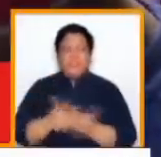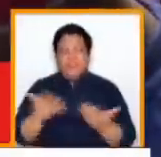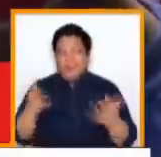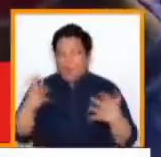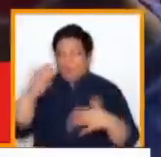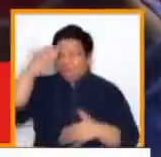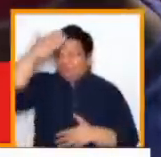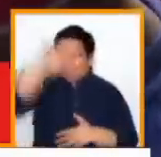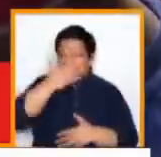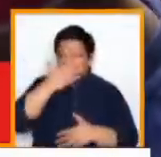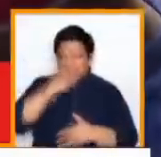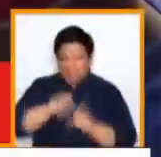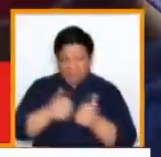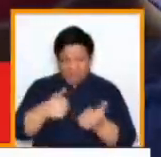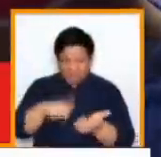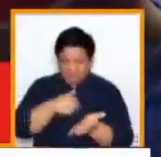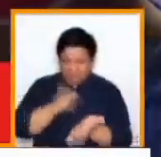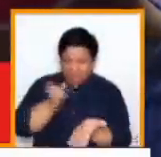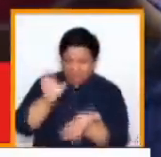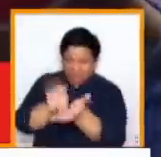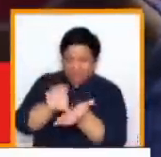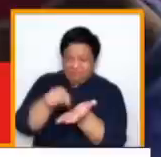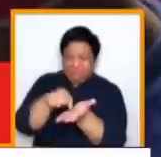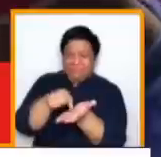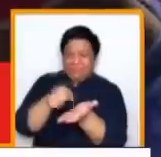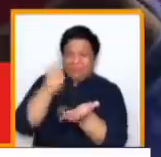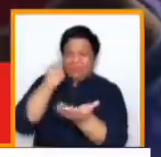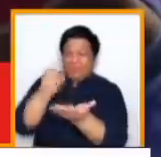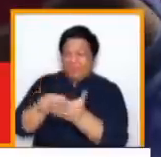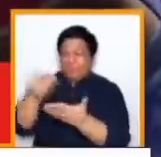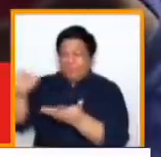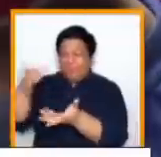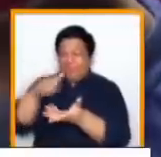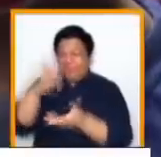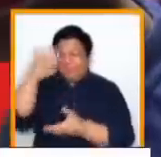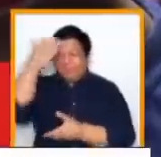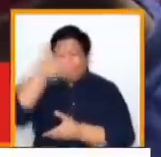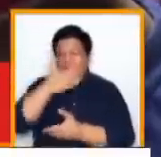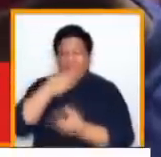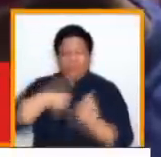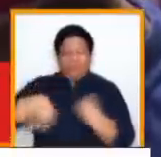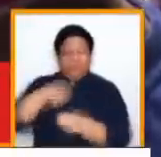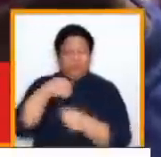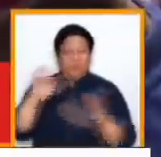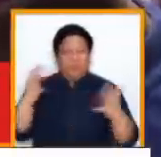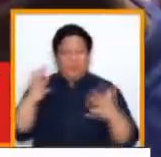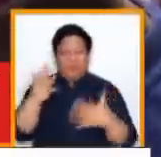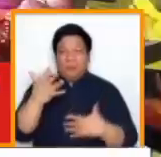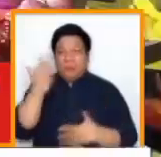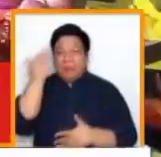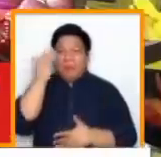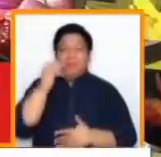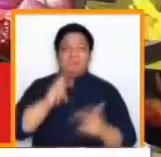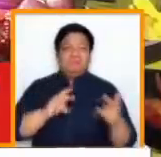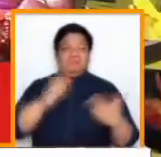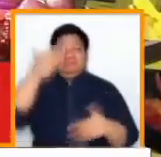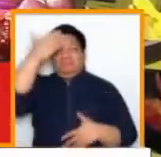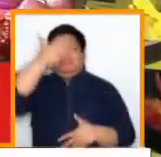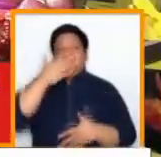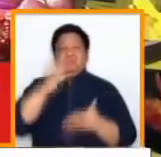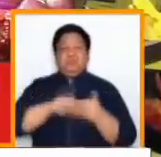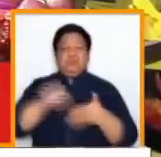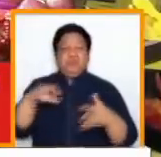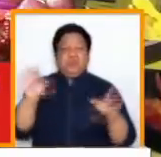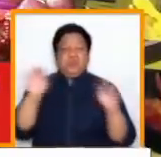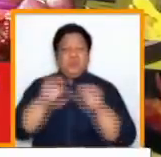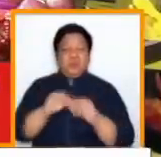namin, hindi na mababalik dahil wala nang bibili. Kung tatanggilin ng face shield, kung